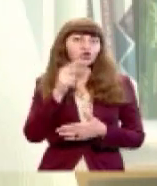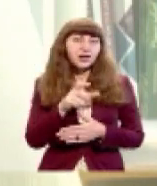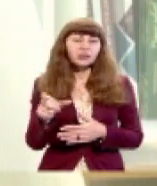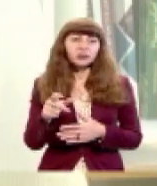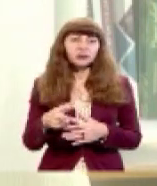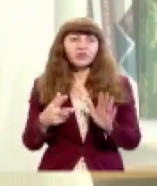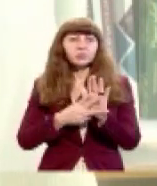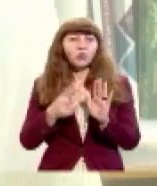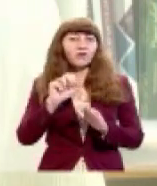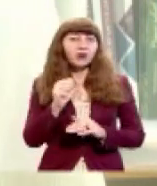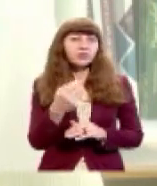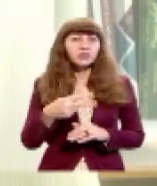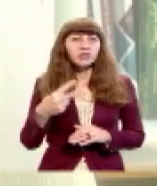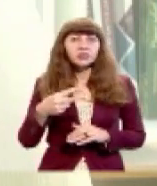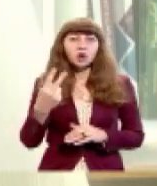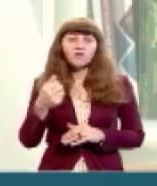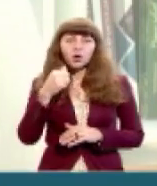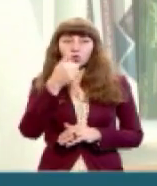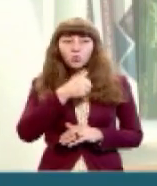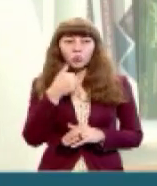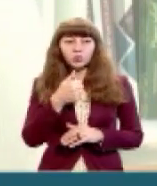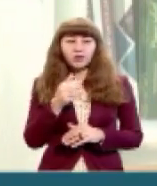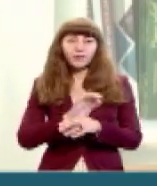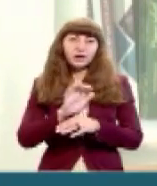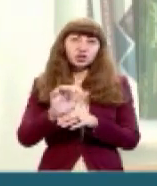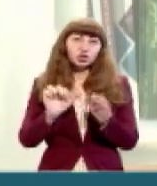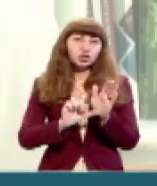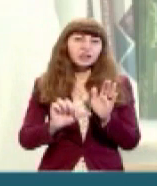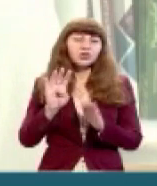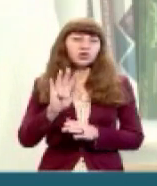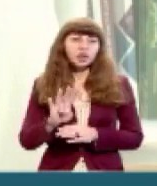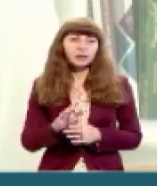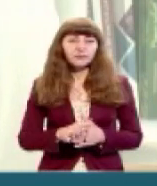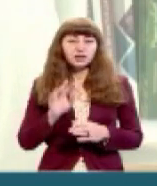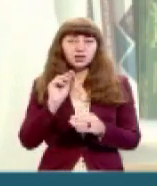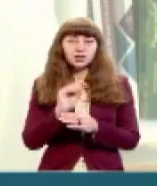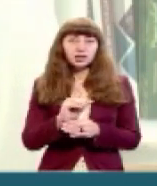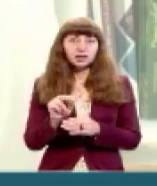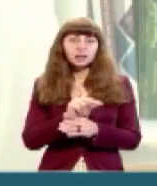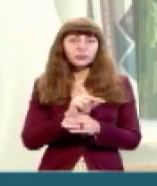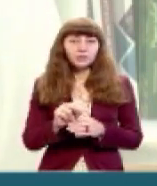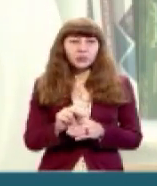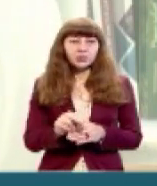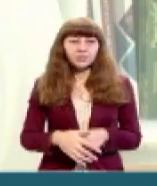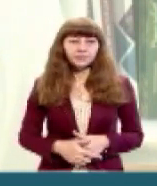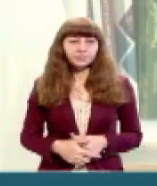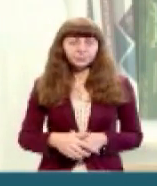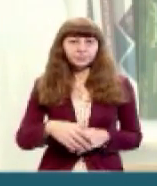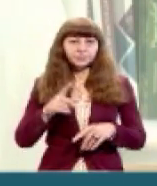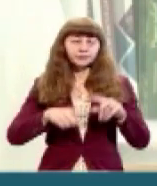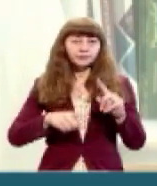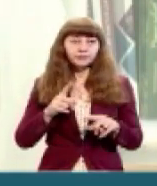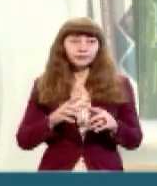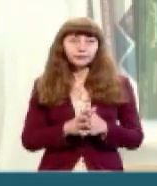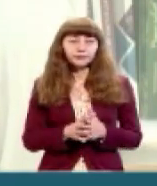номер 64 қаулыға өзгерістер енгізілді. Ата-аналардың шоттарына ең төменгі күнкөріс деңгейінен төмен емес ақша аударылады. Бұл қаражатқа